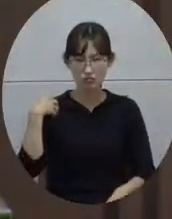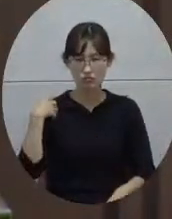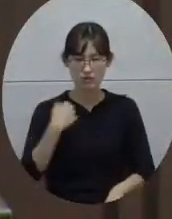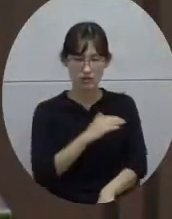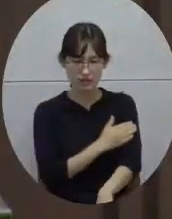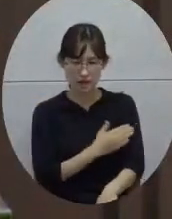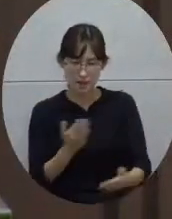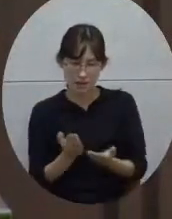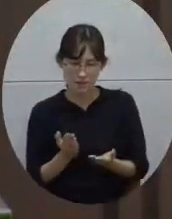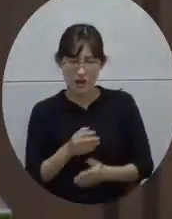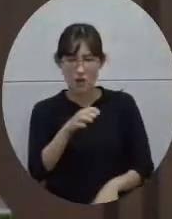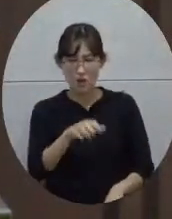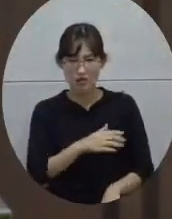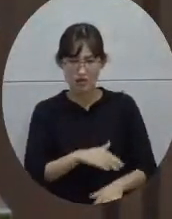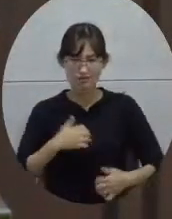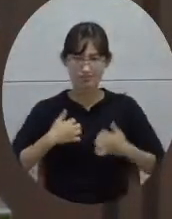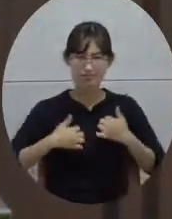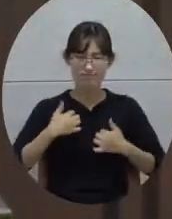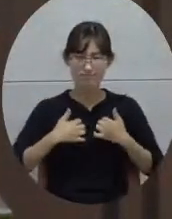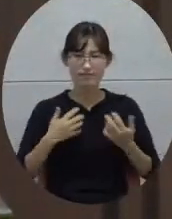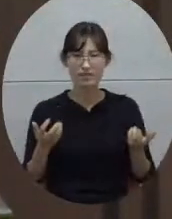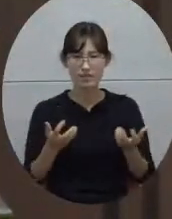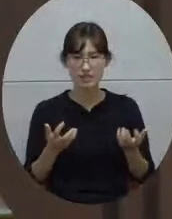신명나게 일할 수 있도록 할 것입니다.